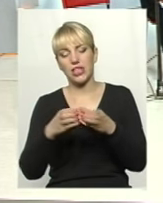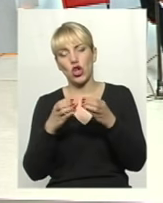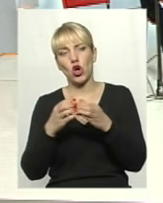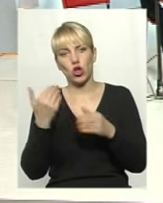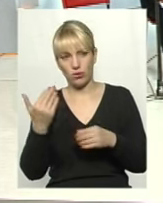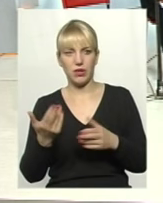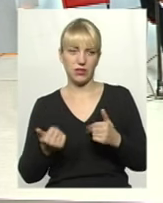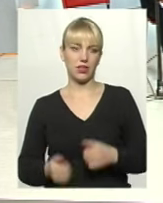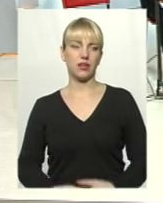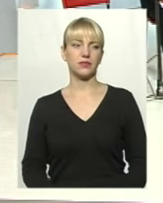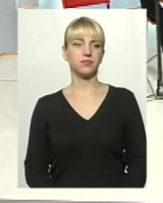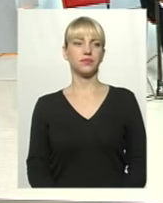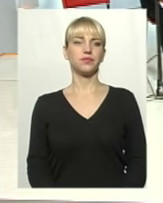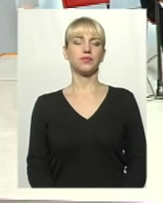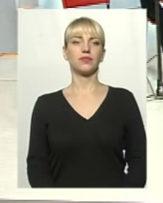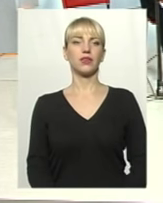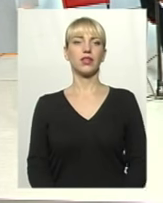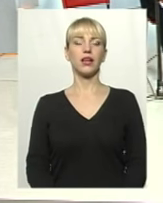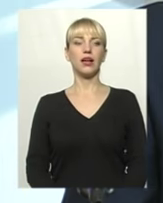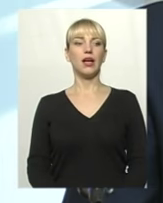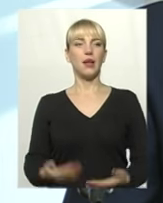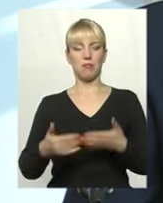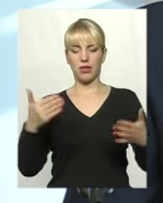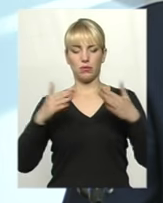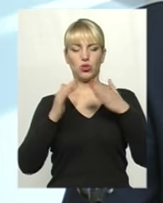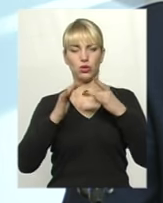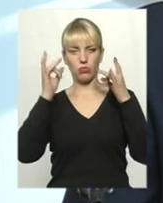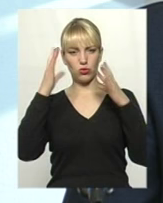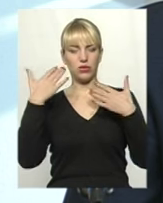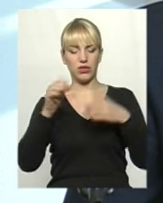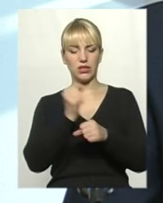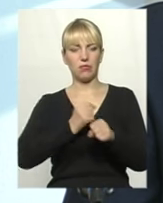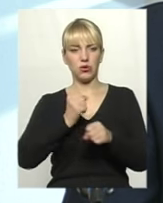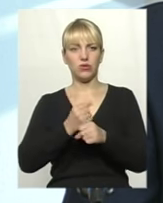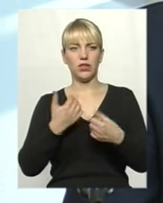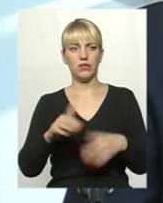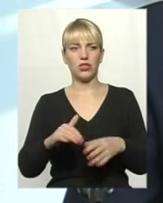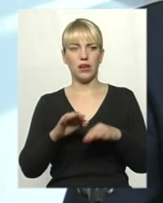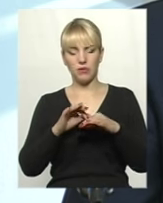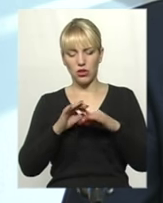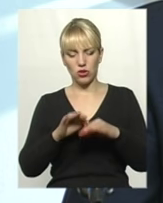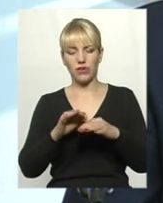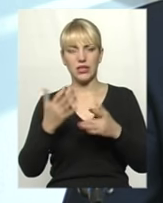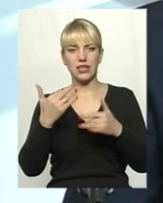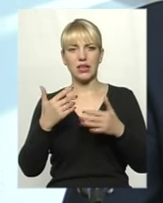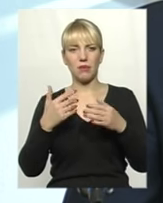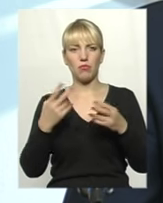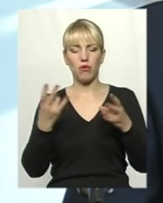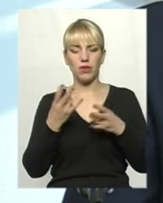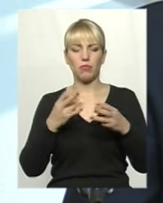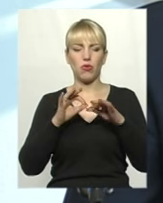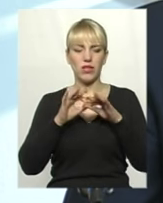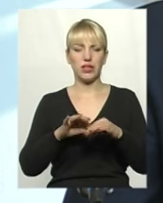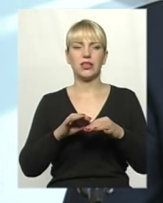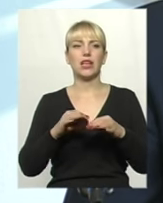Сатанівські громади. Вживати. Так, також, каже, і перед будинками культури зараз запрацювали. Кожному доведено, скільки він має провести будинок культури, скільки